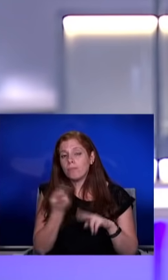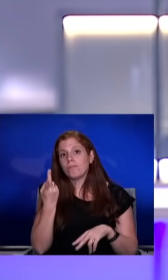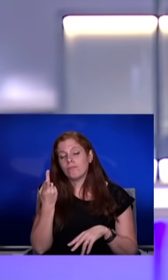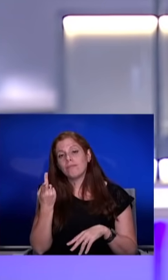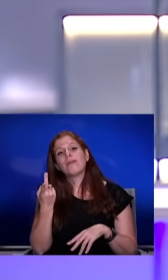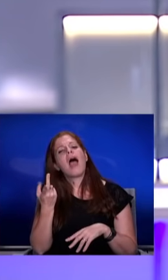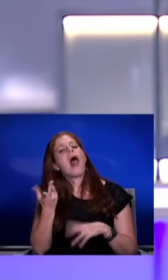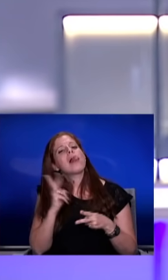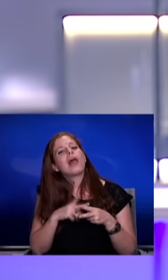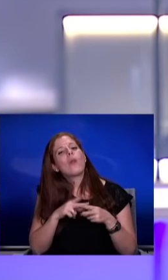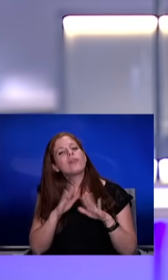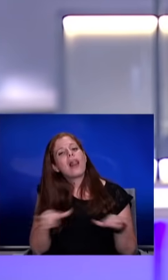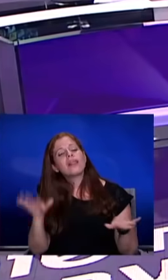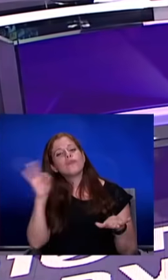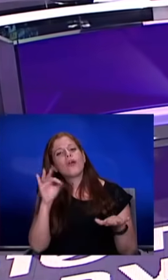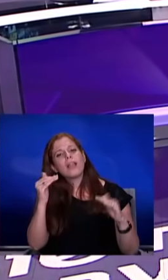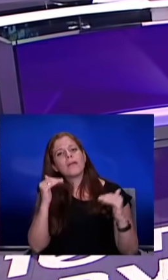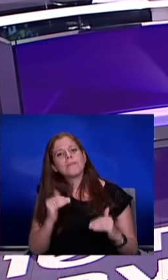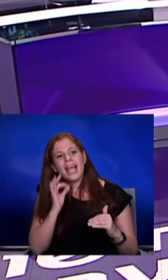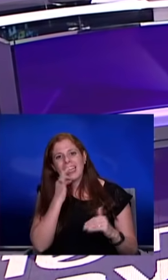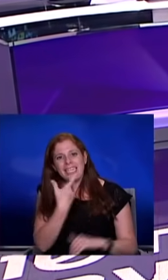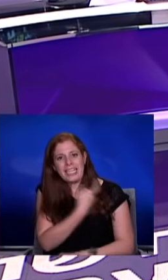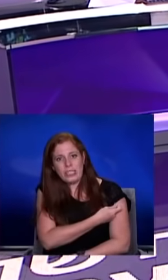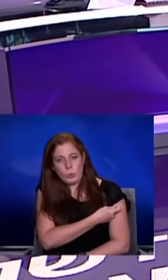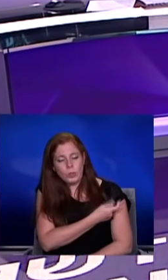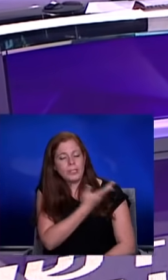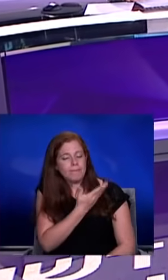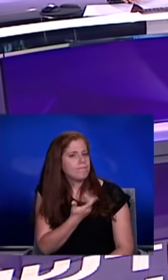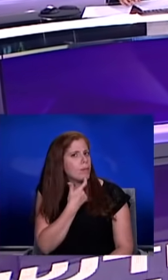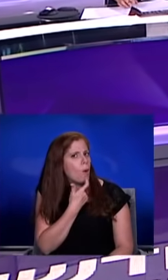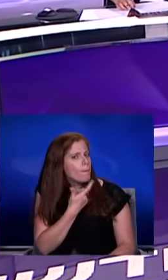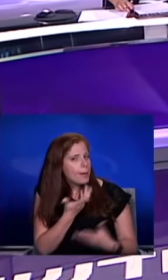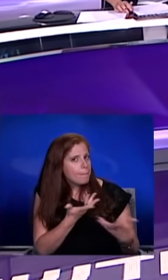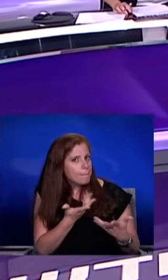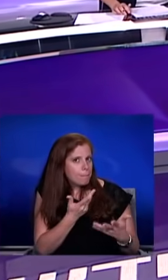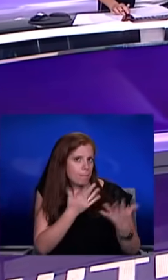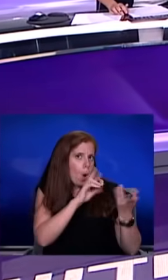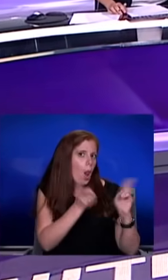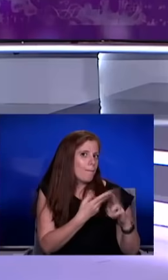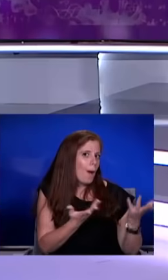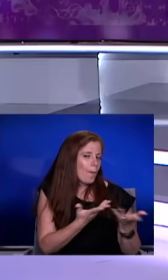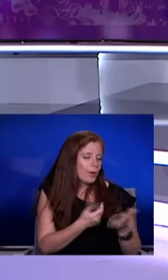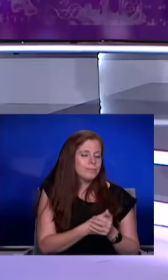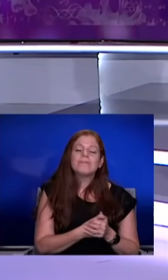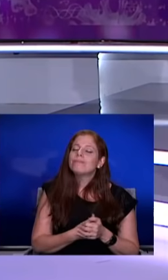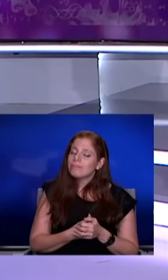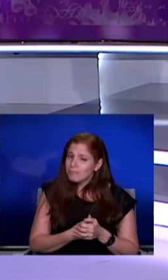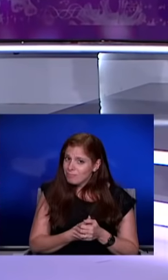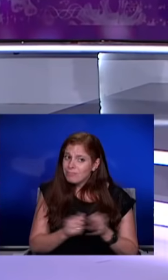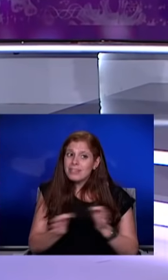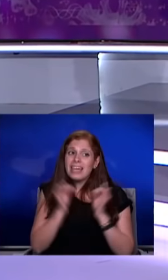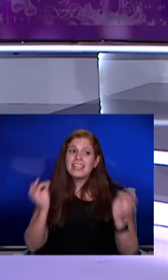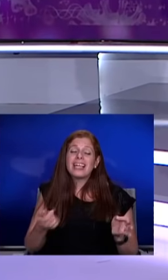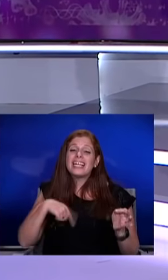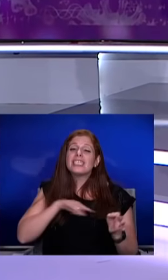על תחלואת הילדים שעדיין מתחת לגיל החיסון. מאיה רכלין, מה אומרים המספרים בעולם? שלום רומי, אז כן, בכל זאת נתחיל כאן אצלנו